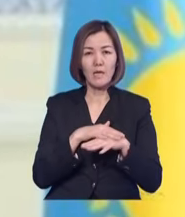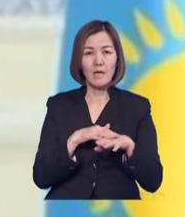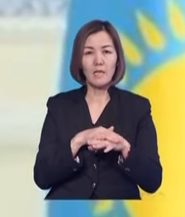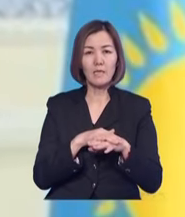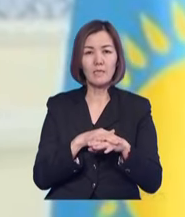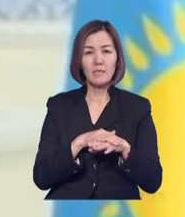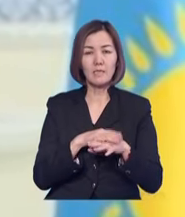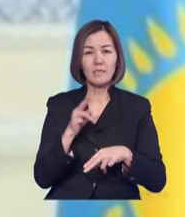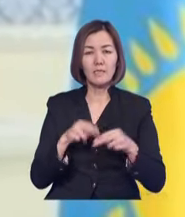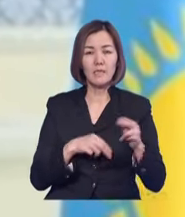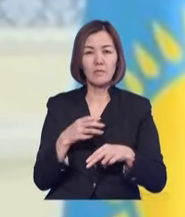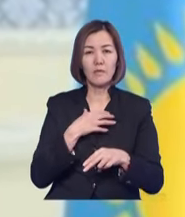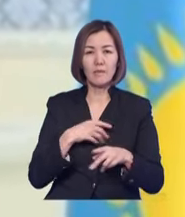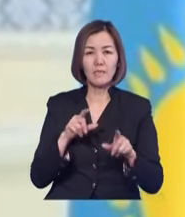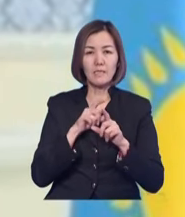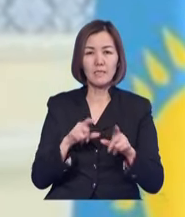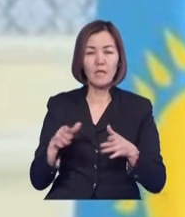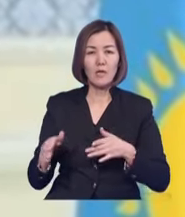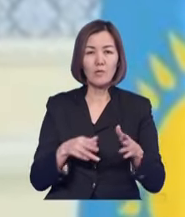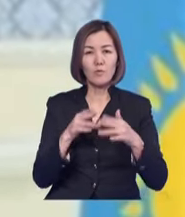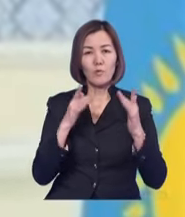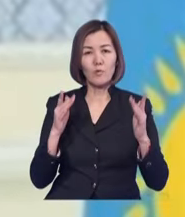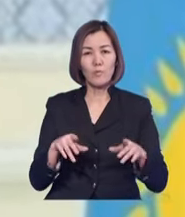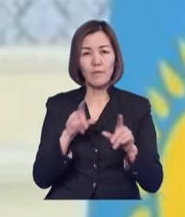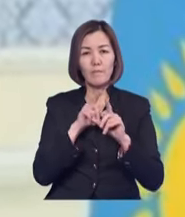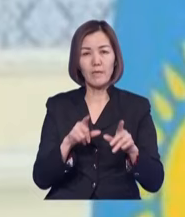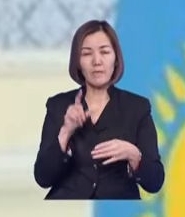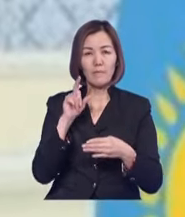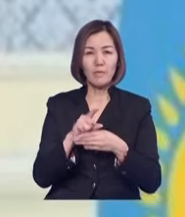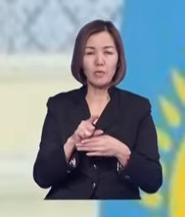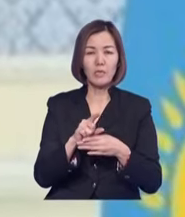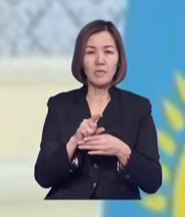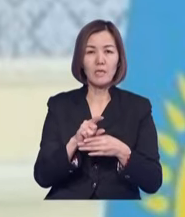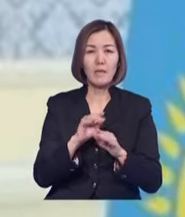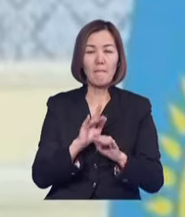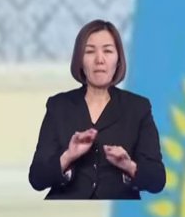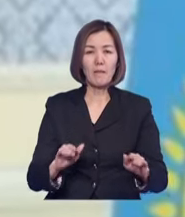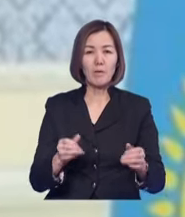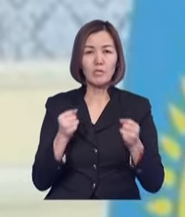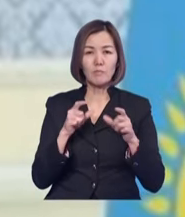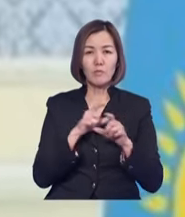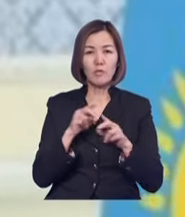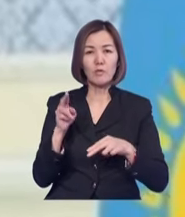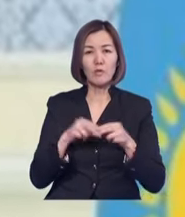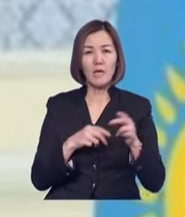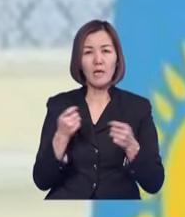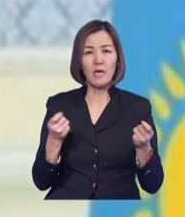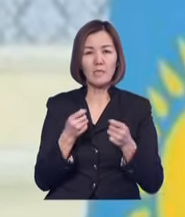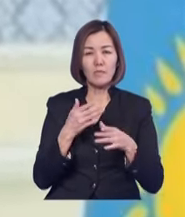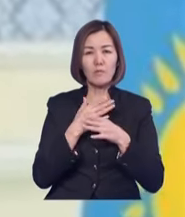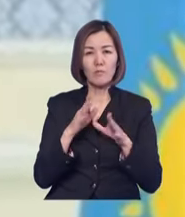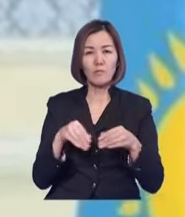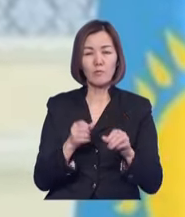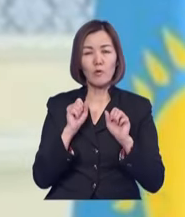игілігі үшін салынып жатқан маңызды нысандардың, соның ішінде жол, көпір, мектеп, мешіт, медресе, балабақша, спорт кешендерінің